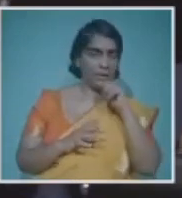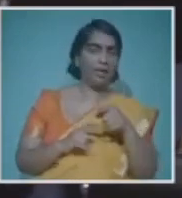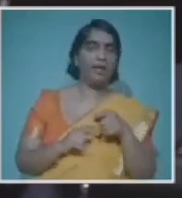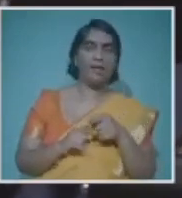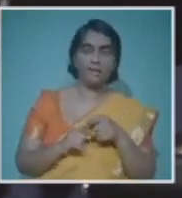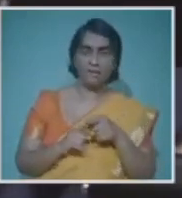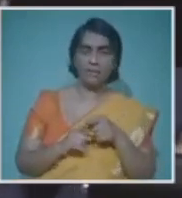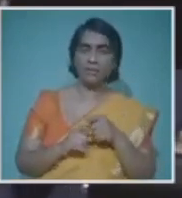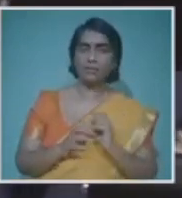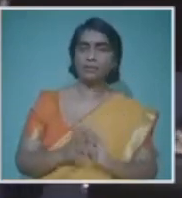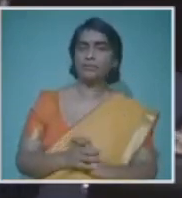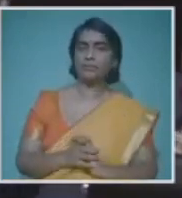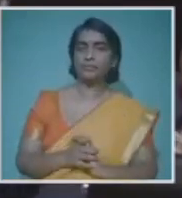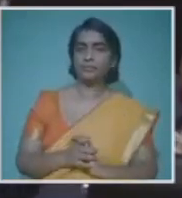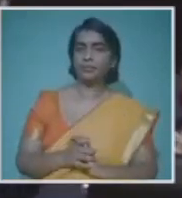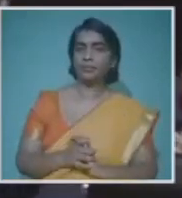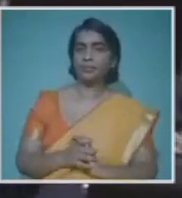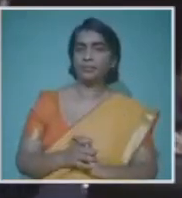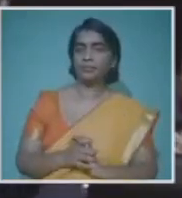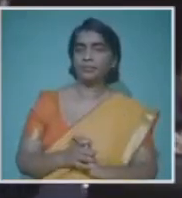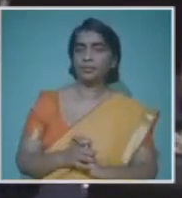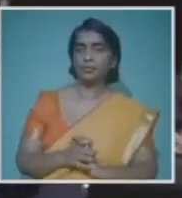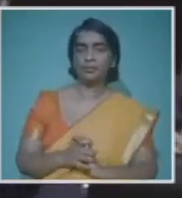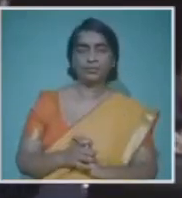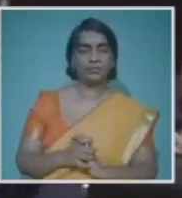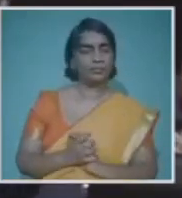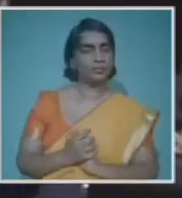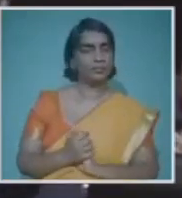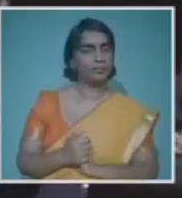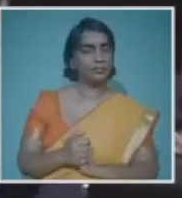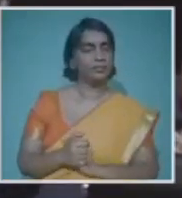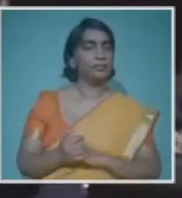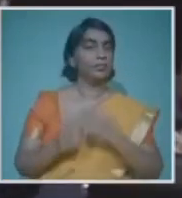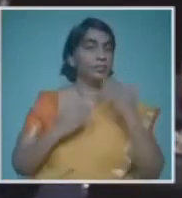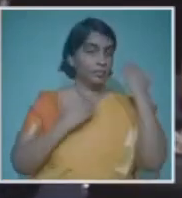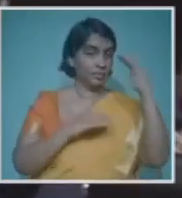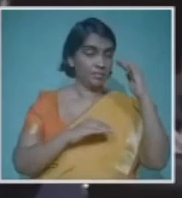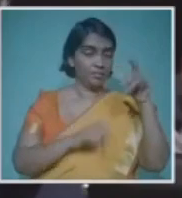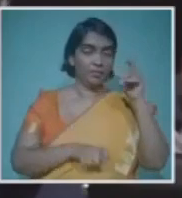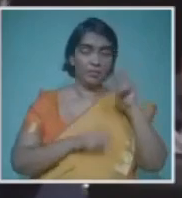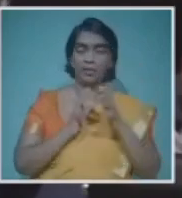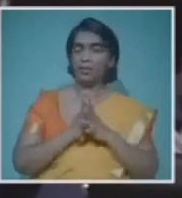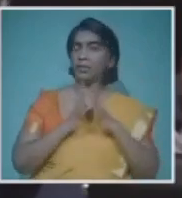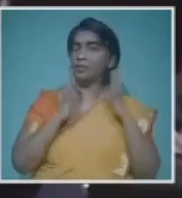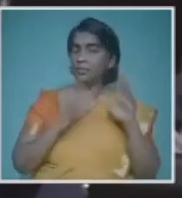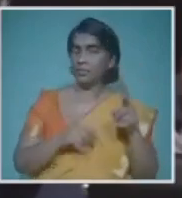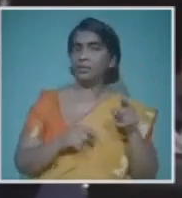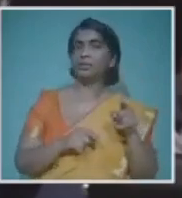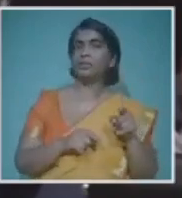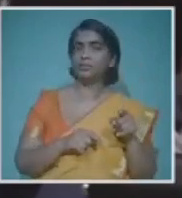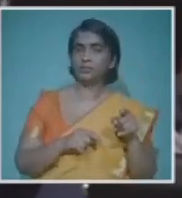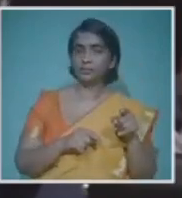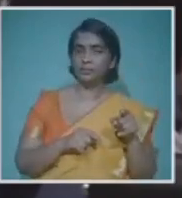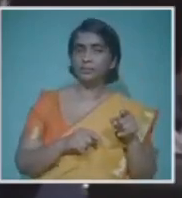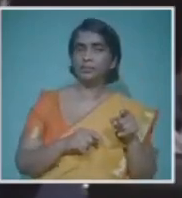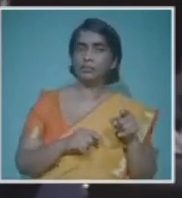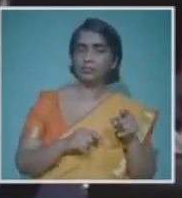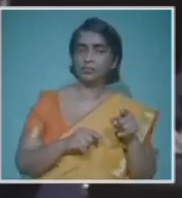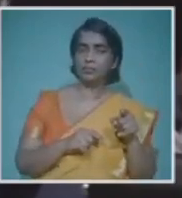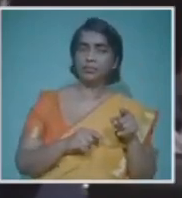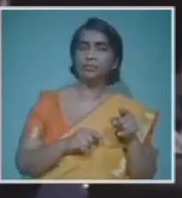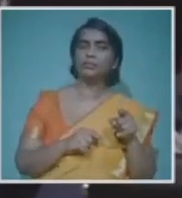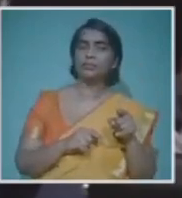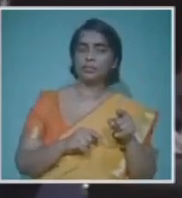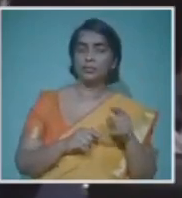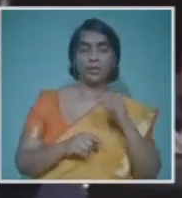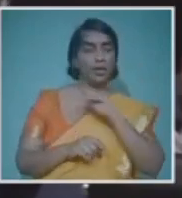තියෙනවා Central Bank says that exporters are estimated to have hoarded nearly a staggering $3